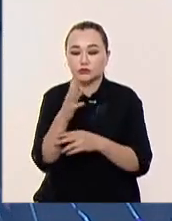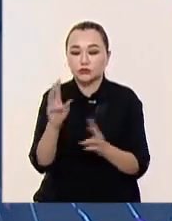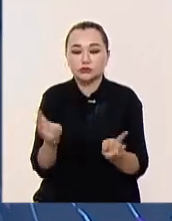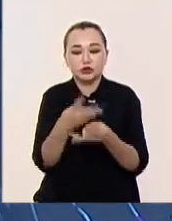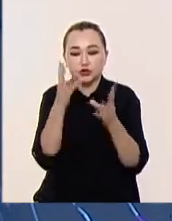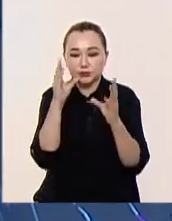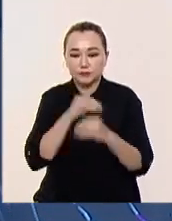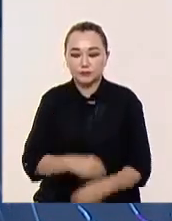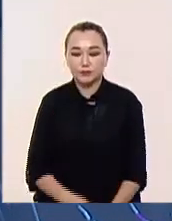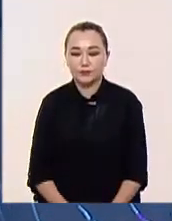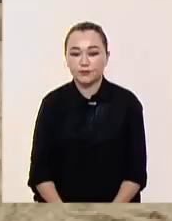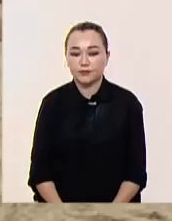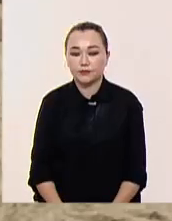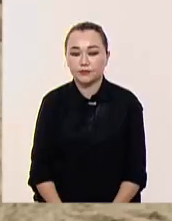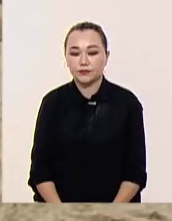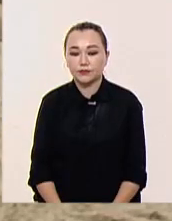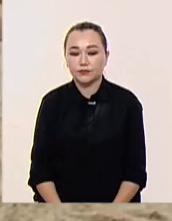кетуі мүмкін.